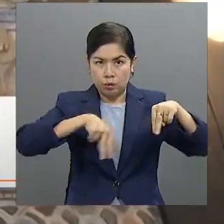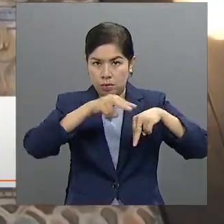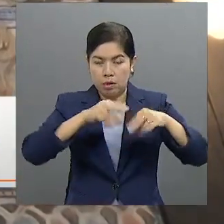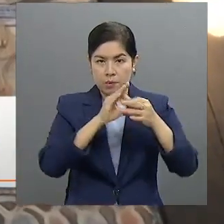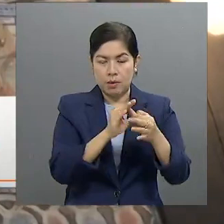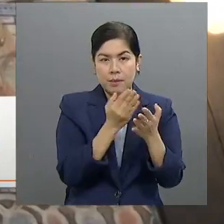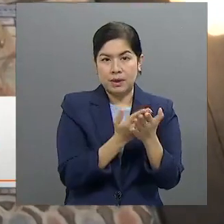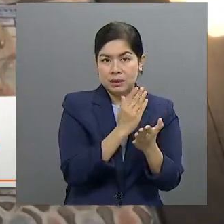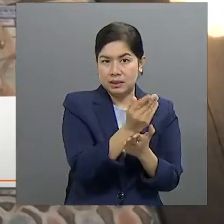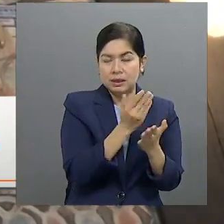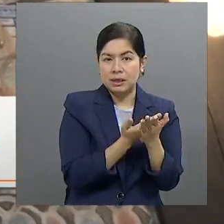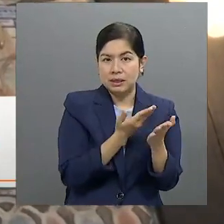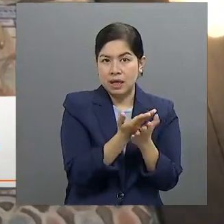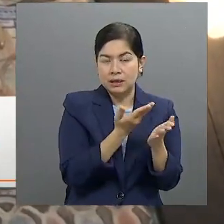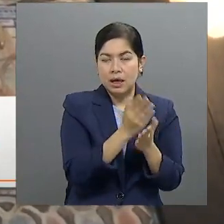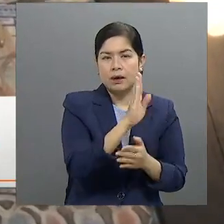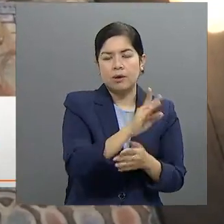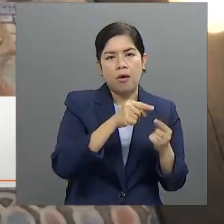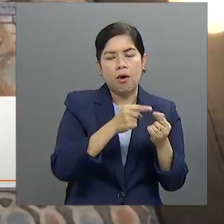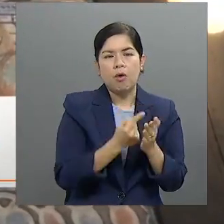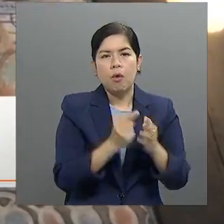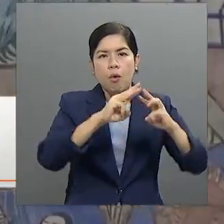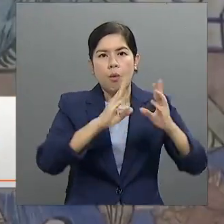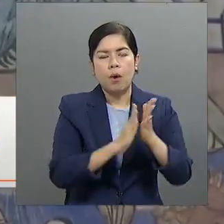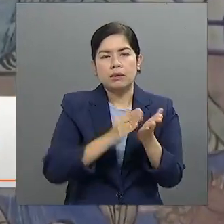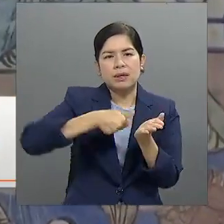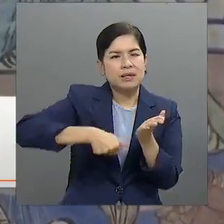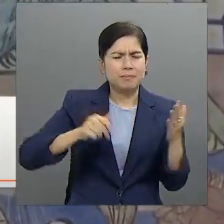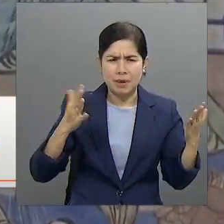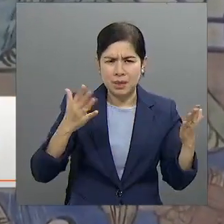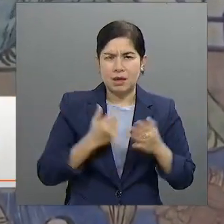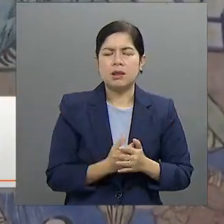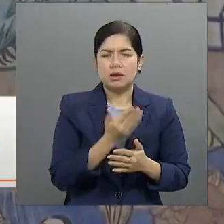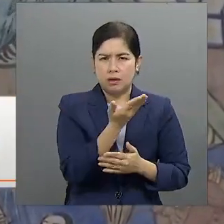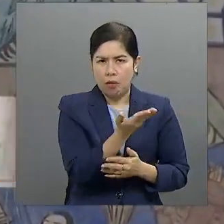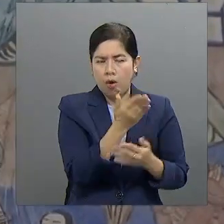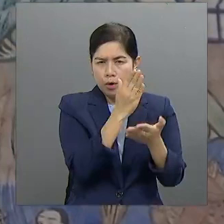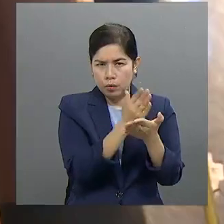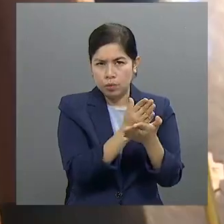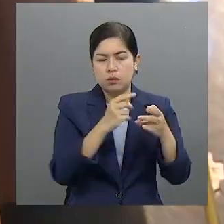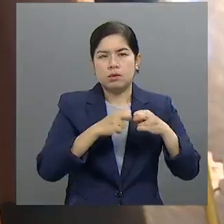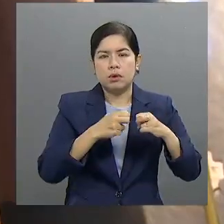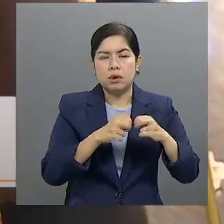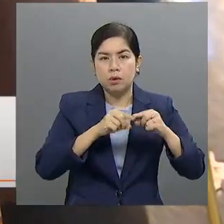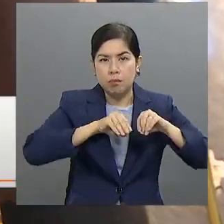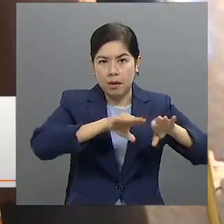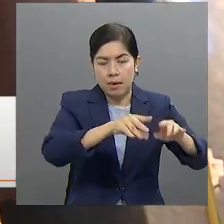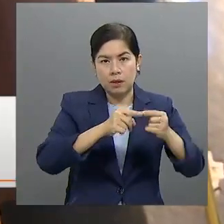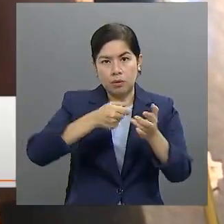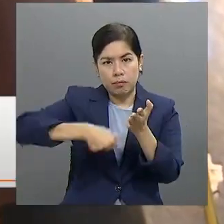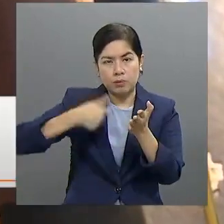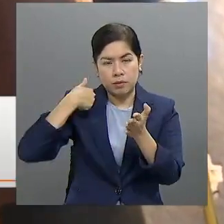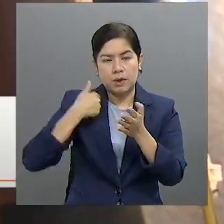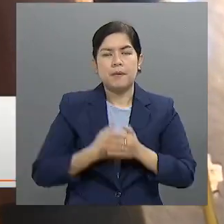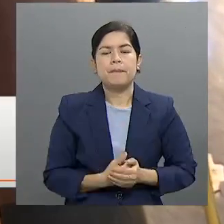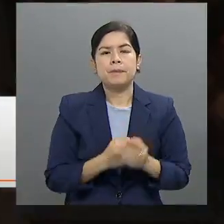วัดพร้อมขอความร่วมมือไม่ส่งต่อข้อมูลและถ้าหากมีข้อสงสัยนะครับคุณผู้ชมสามารถติดตามได้ที่เว็บไซต์